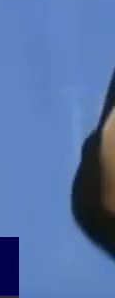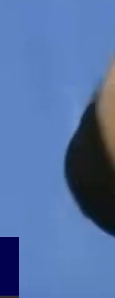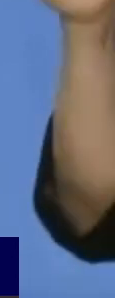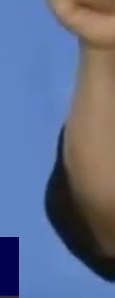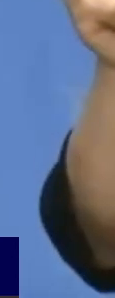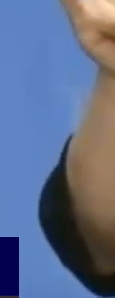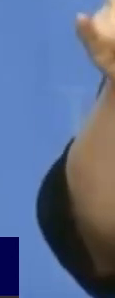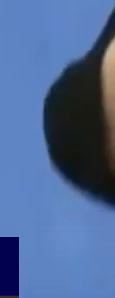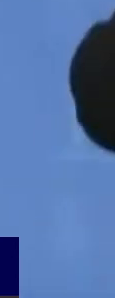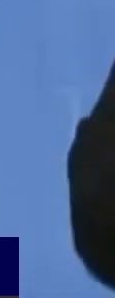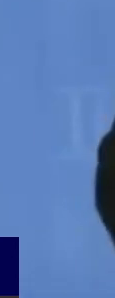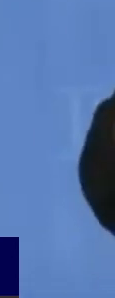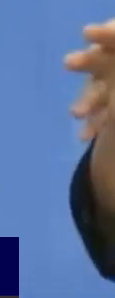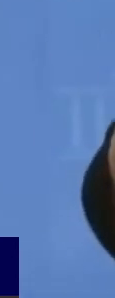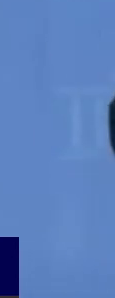기준에 미달했다.